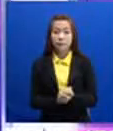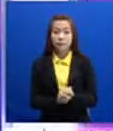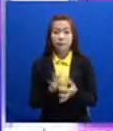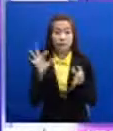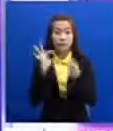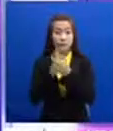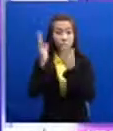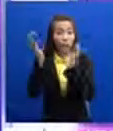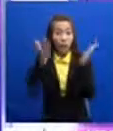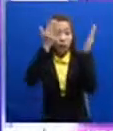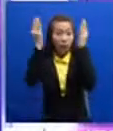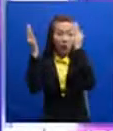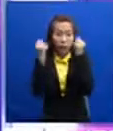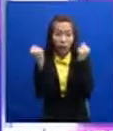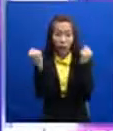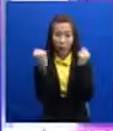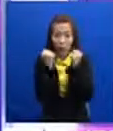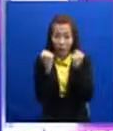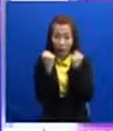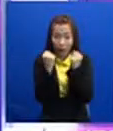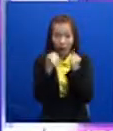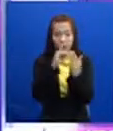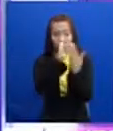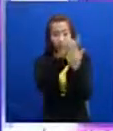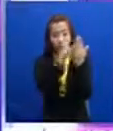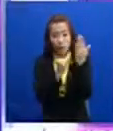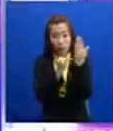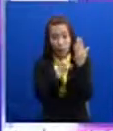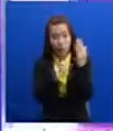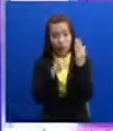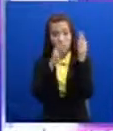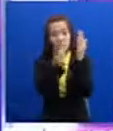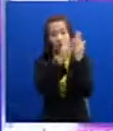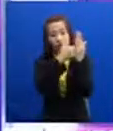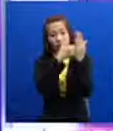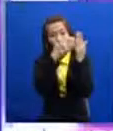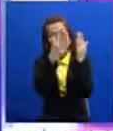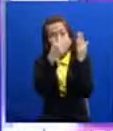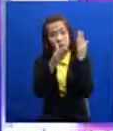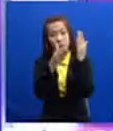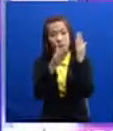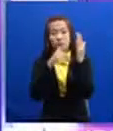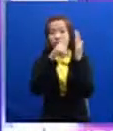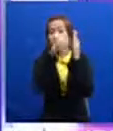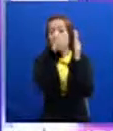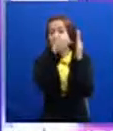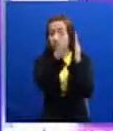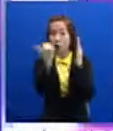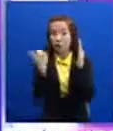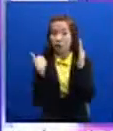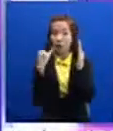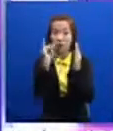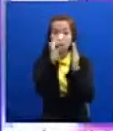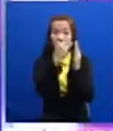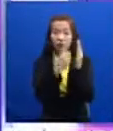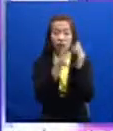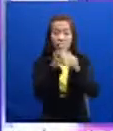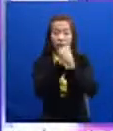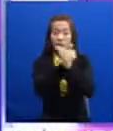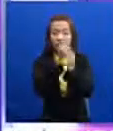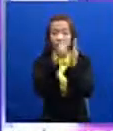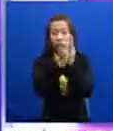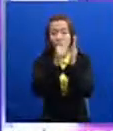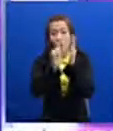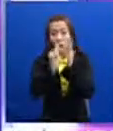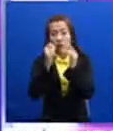มีสภาพอากาศกลับมาหนาวเย็นอีกครั้งนะคะในหลายจังหวัดทั้งทางภาคตะวันออกเฉียงเหนือและภาคเหนือค่ะอย่างที่จังหวัดอุตรดิตถ์นะ